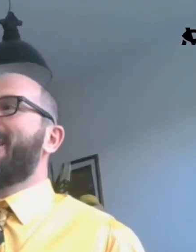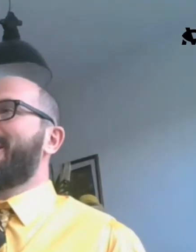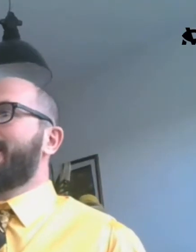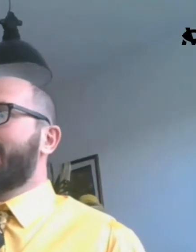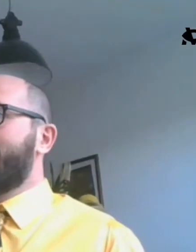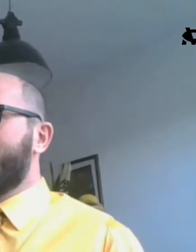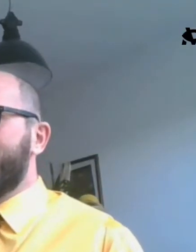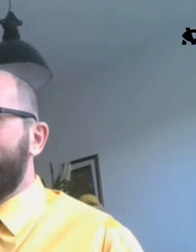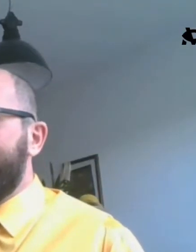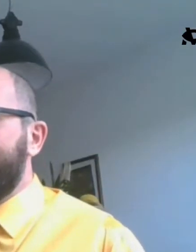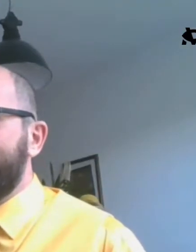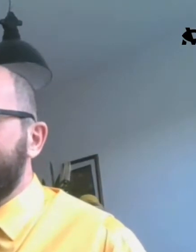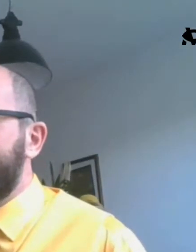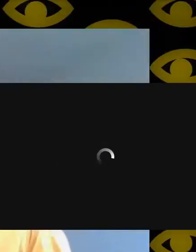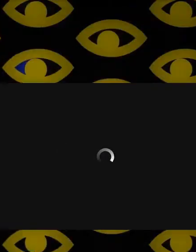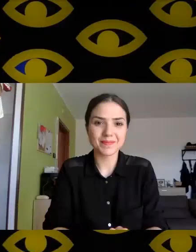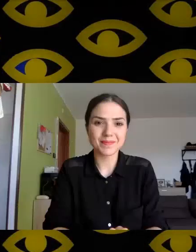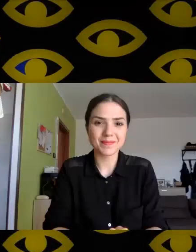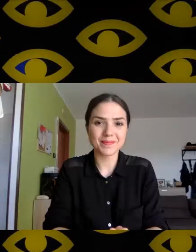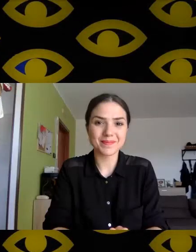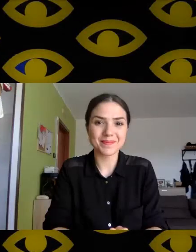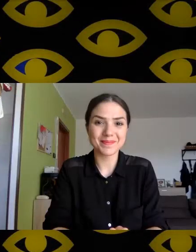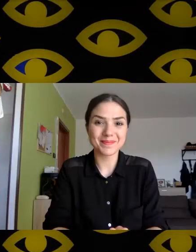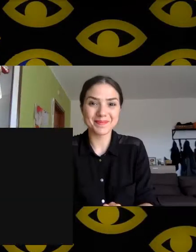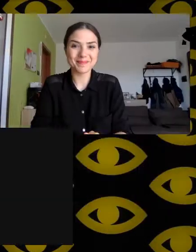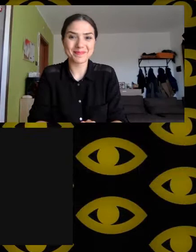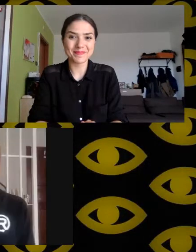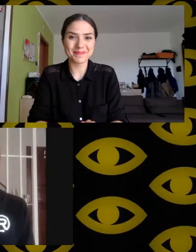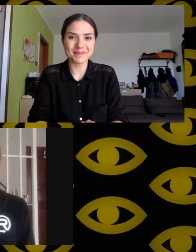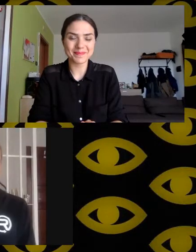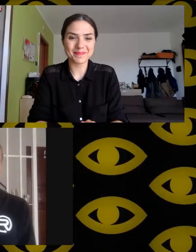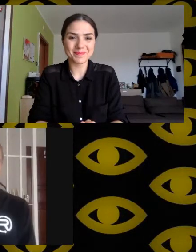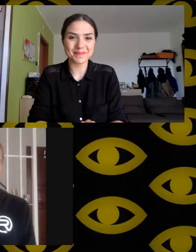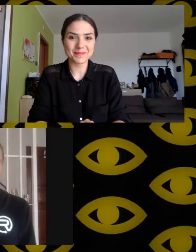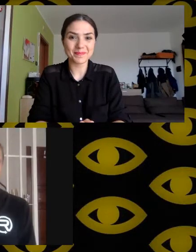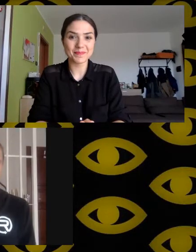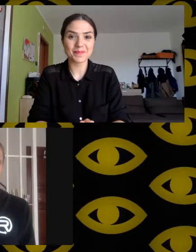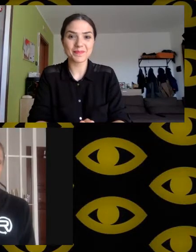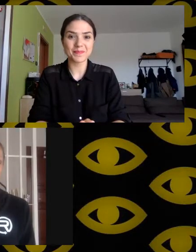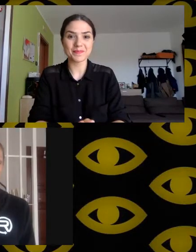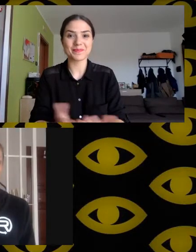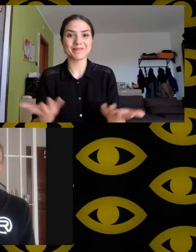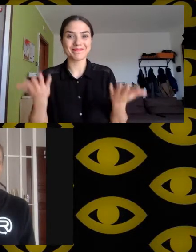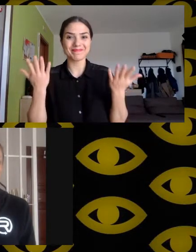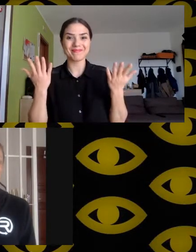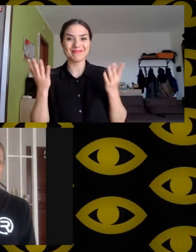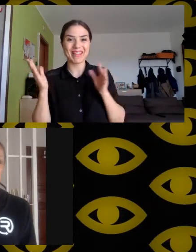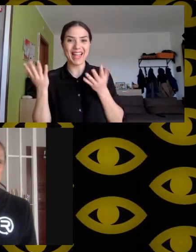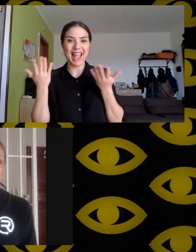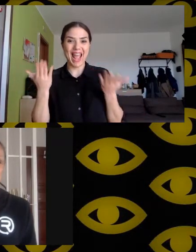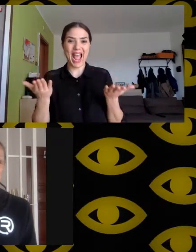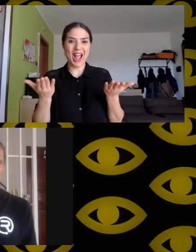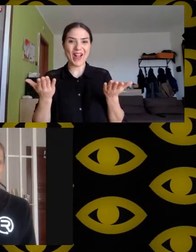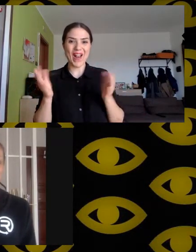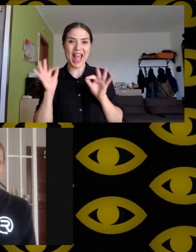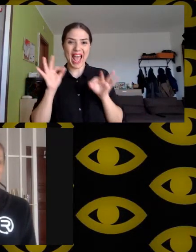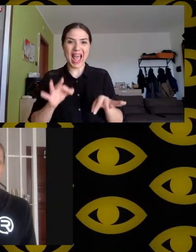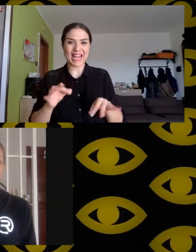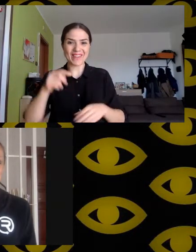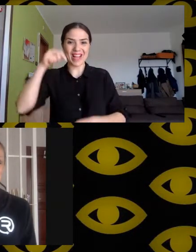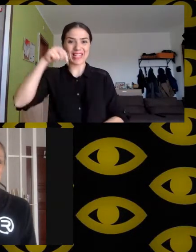Ed eccola, no, scusate, okay. Eccola qui Annalisa,